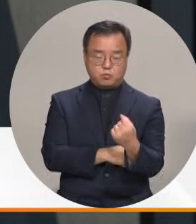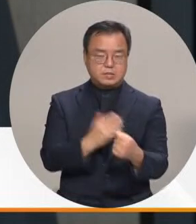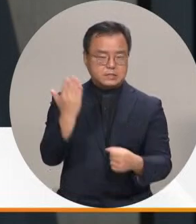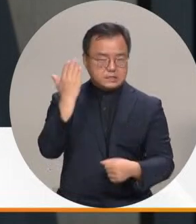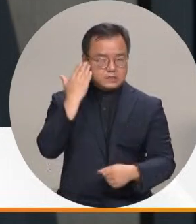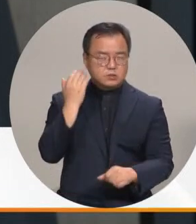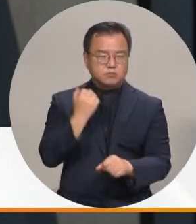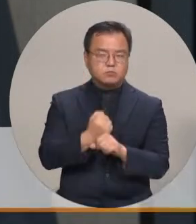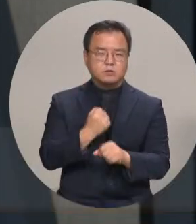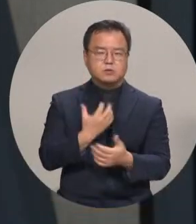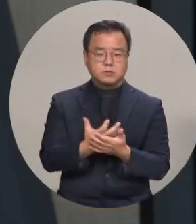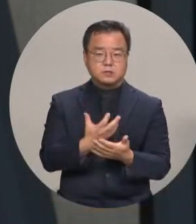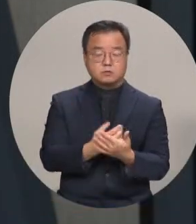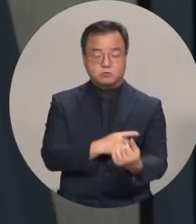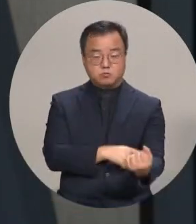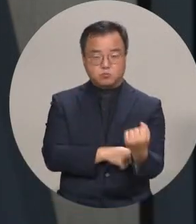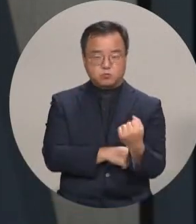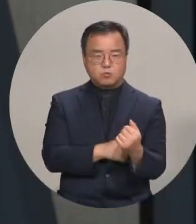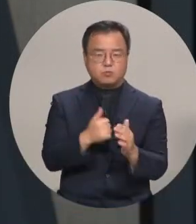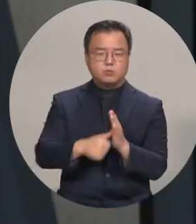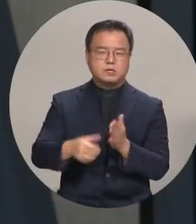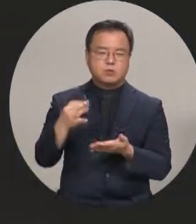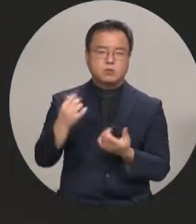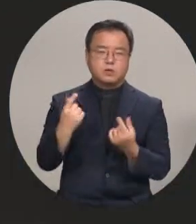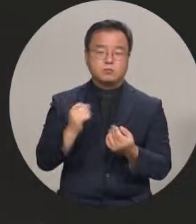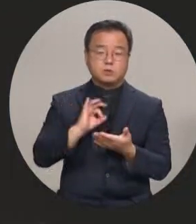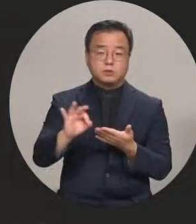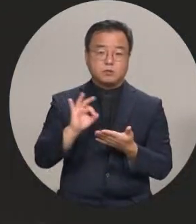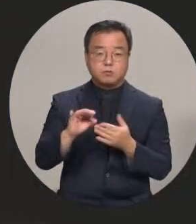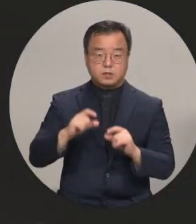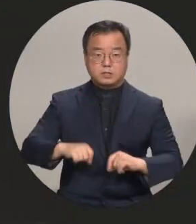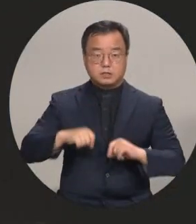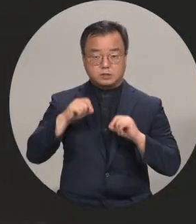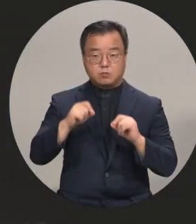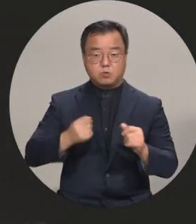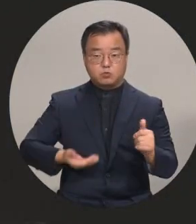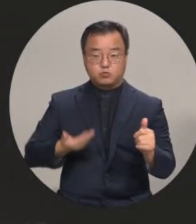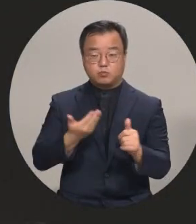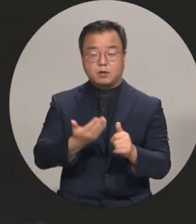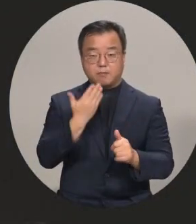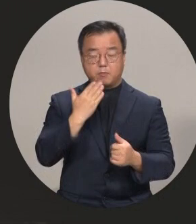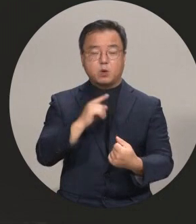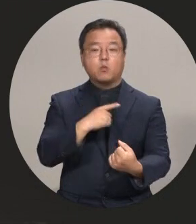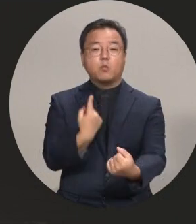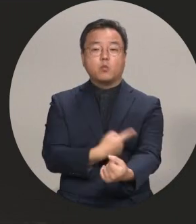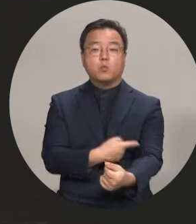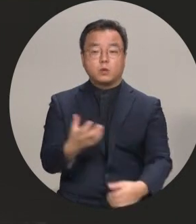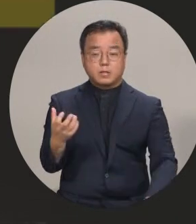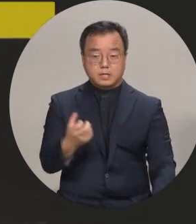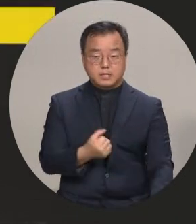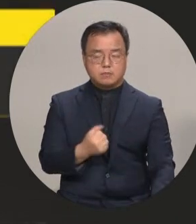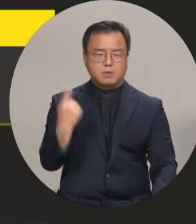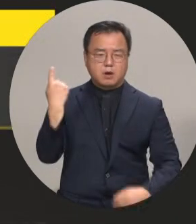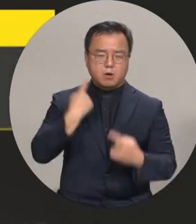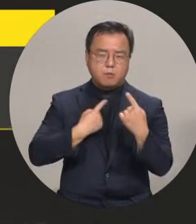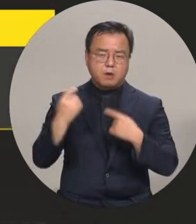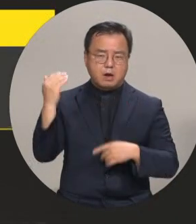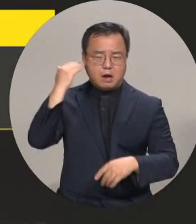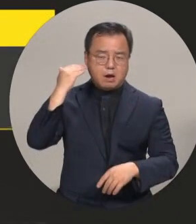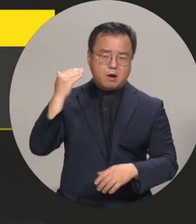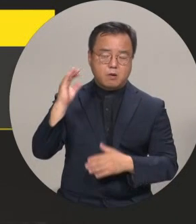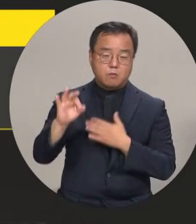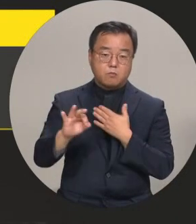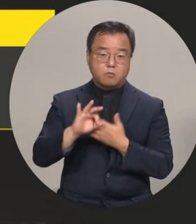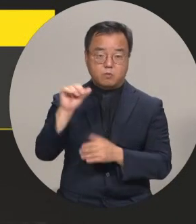저작물을 재산처럼 사용하고 상속이나 양도도 할 수 있다는 권리를 말하는데이 권리가 침해되는 경우